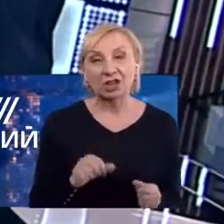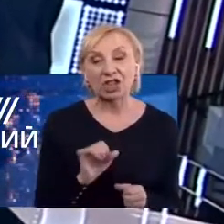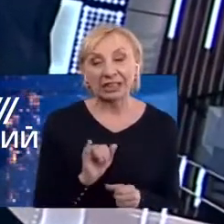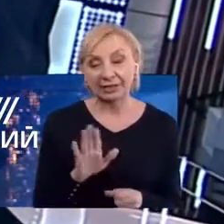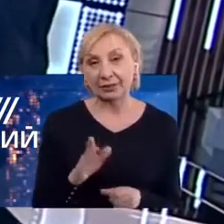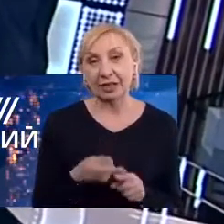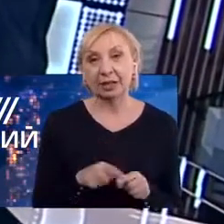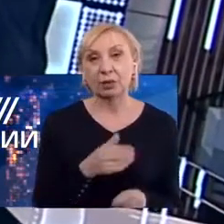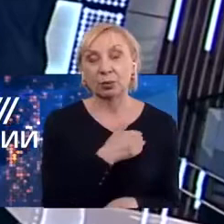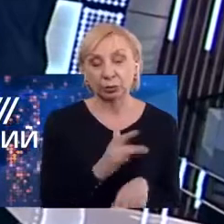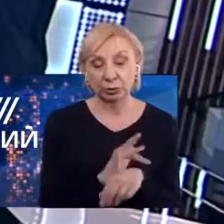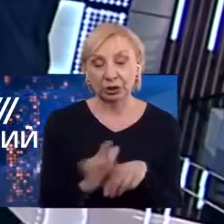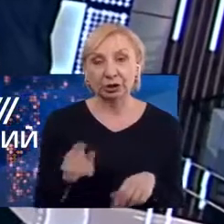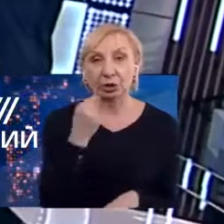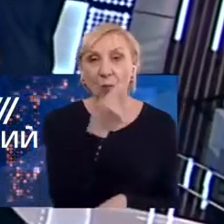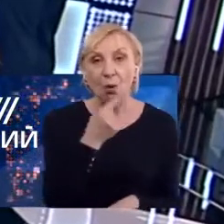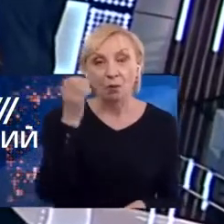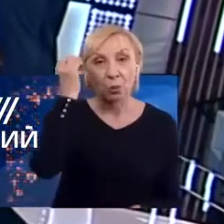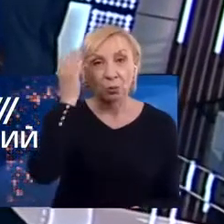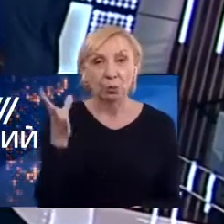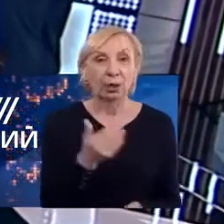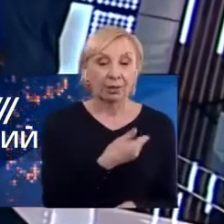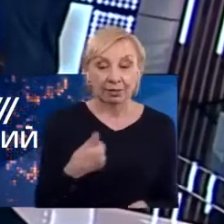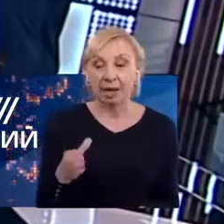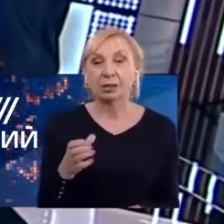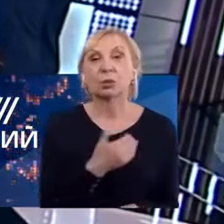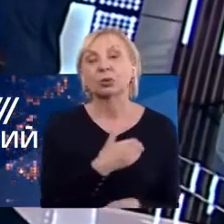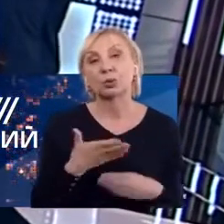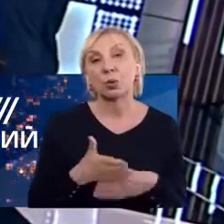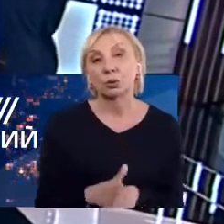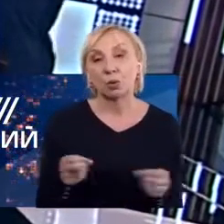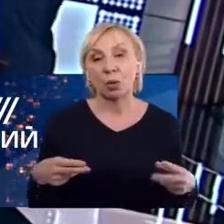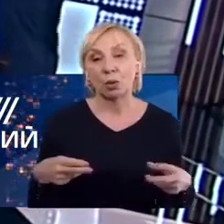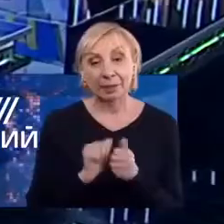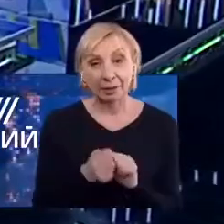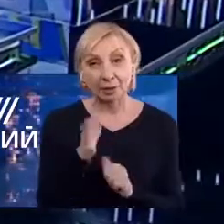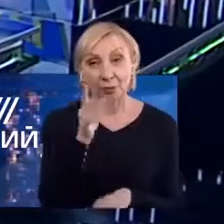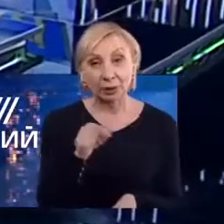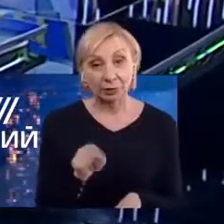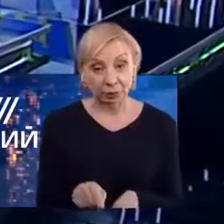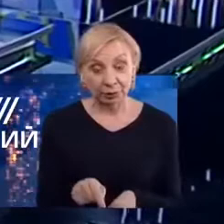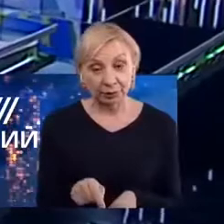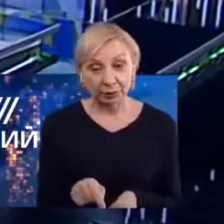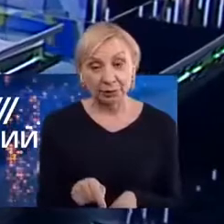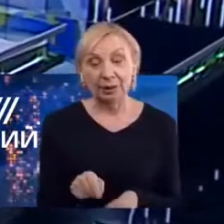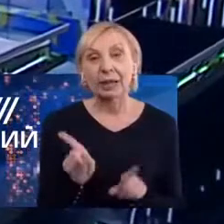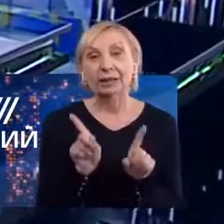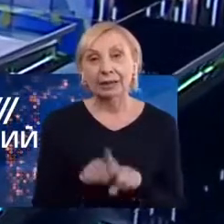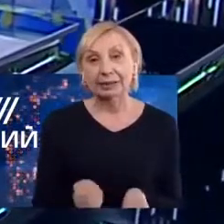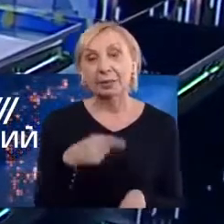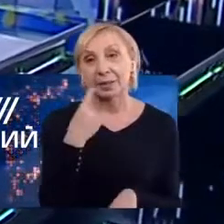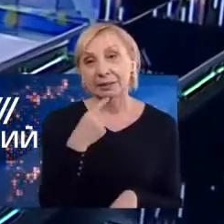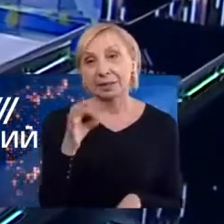хочуть нищити мову, культуру чи віру, чи нас хочуть розколоти. Зрозуміло. Через мову, віру чи культуру. Я кажу, Ці самі студії, те саме казали